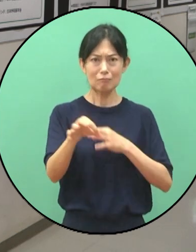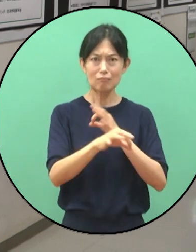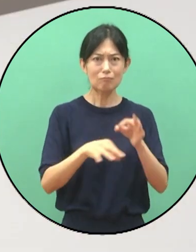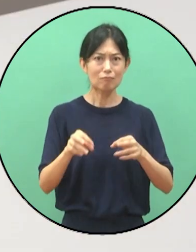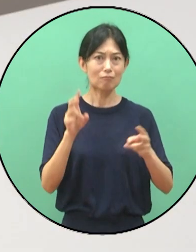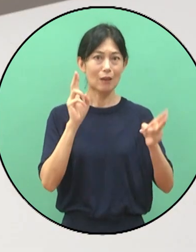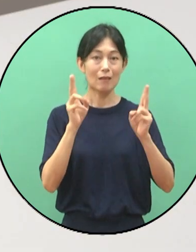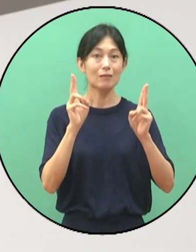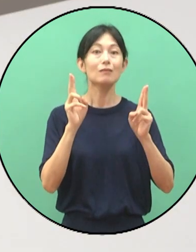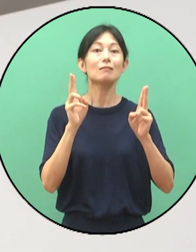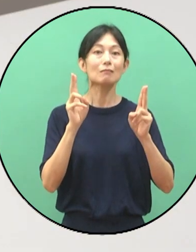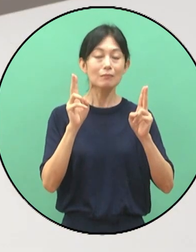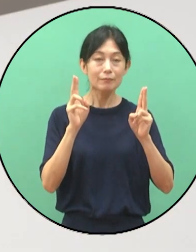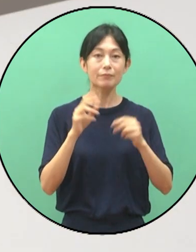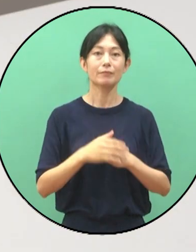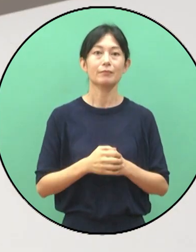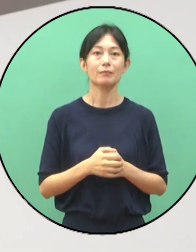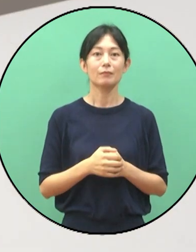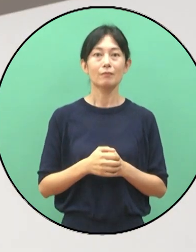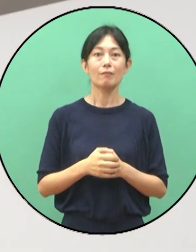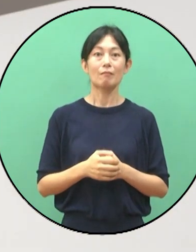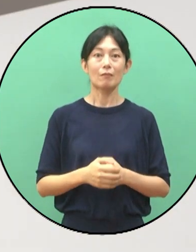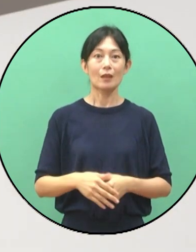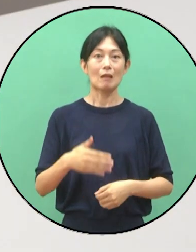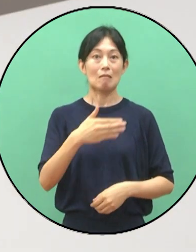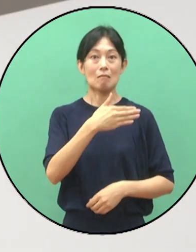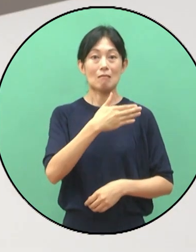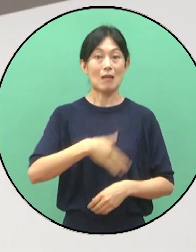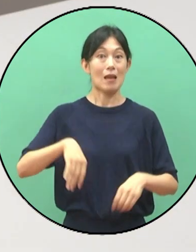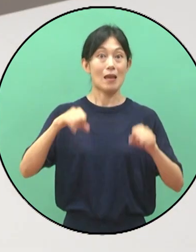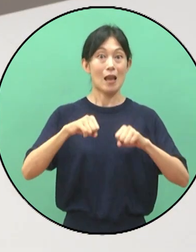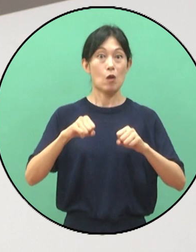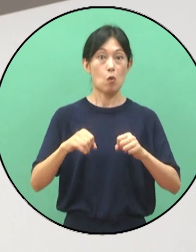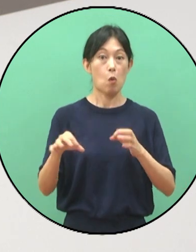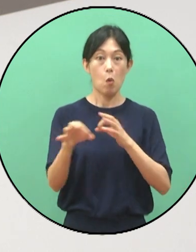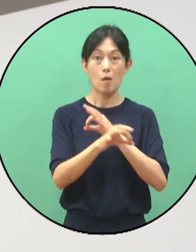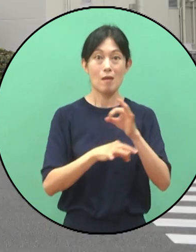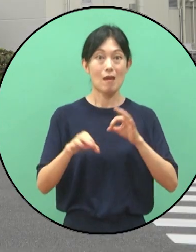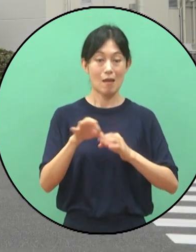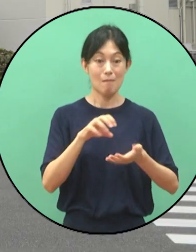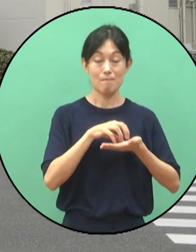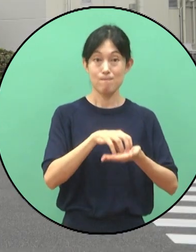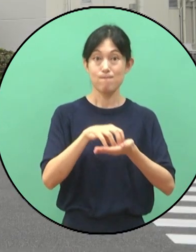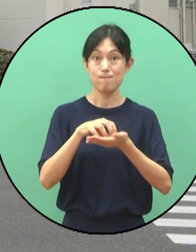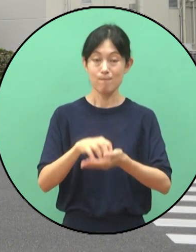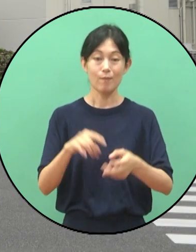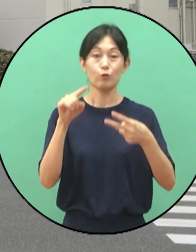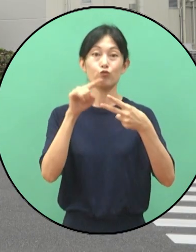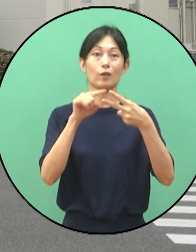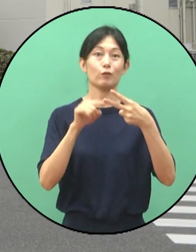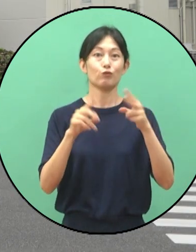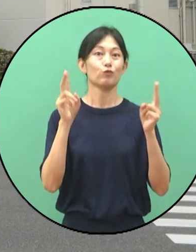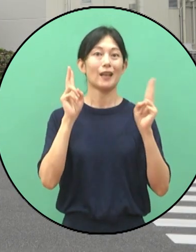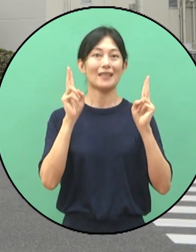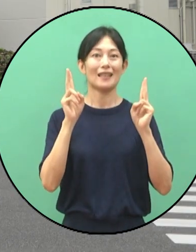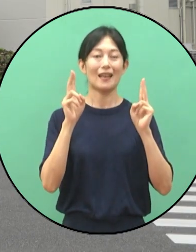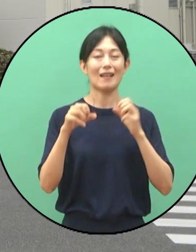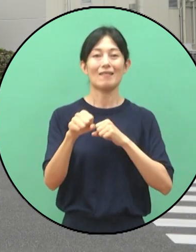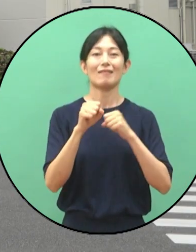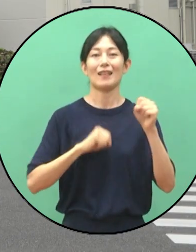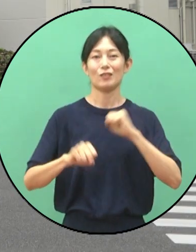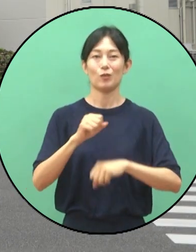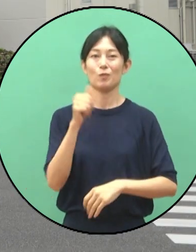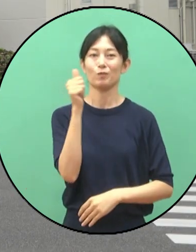している三重とこあか健康経営殿堂入りカンパニーに選ばれた2つの企業の取り組みを紹介します